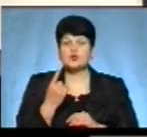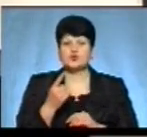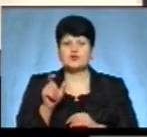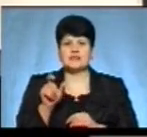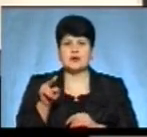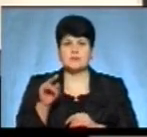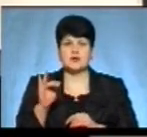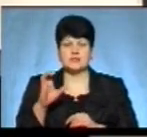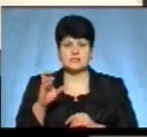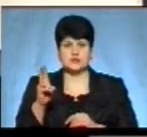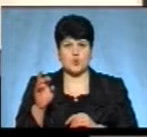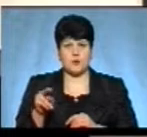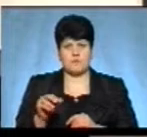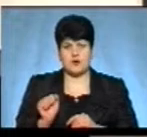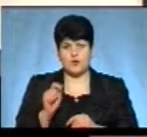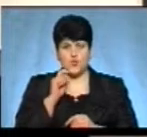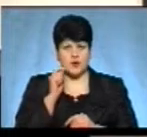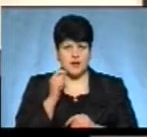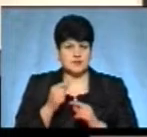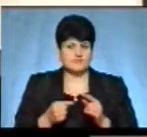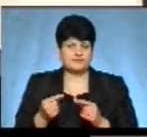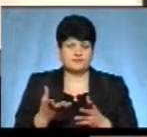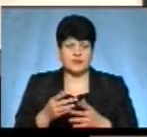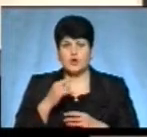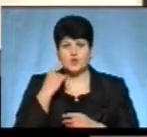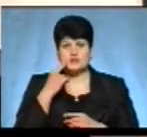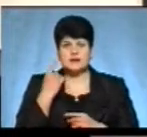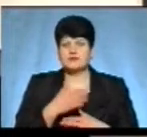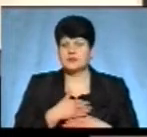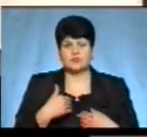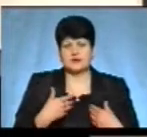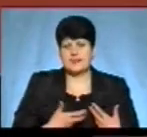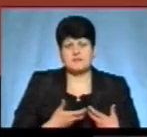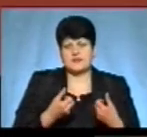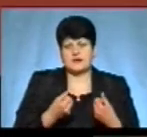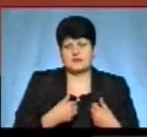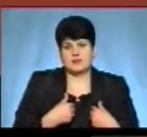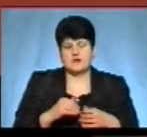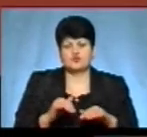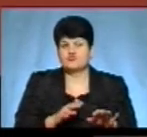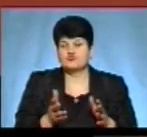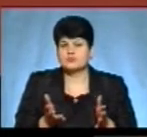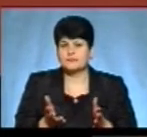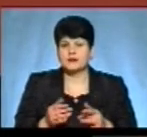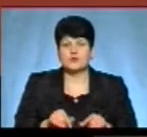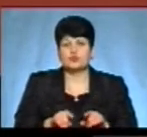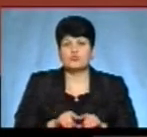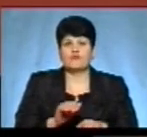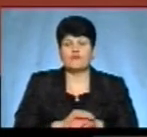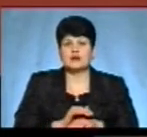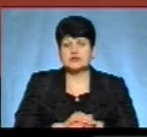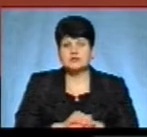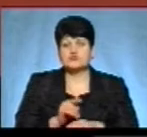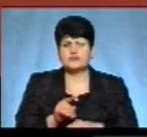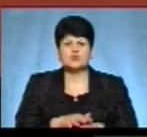українця етнічного за походженням. Росіяни не хотіли підтримати наш рух, і тому фактично він